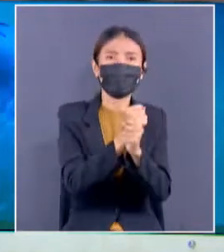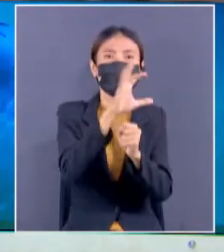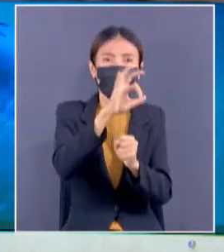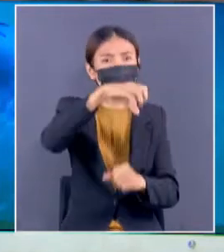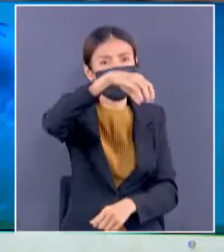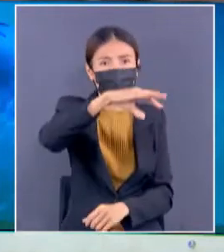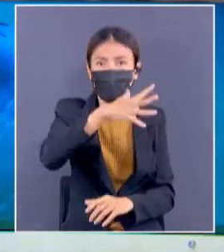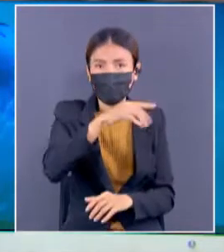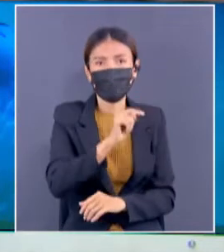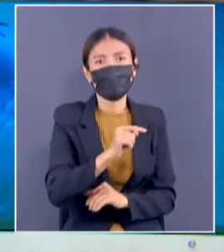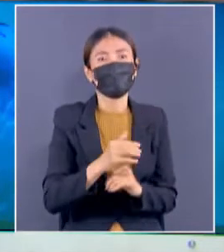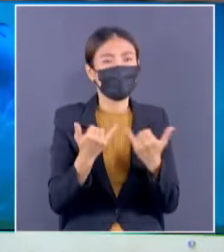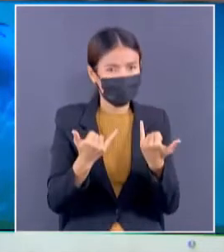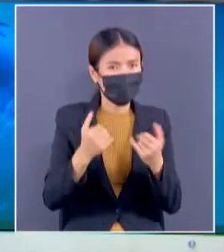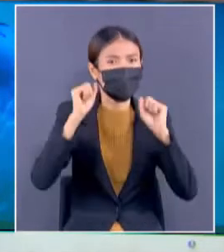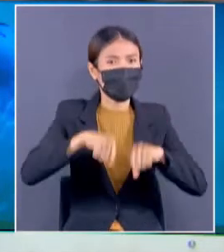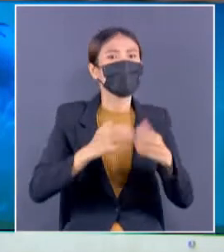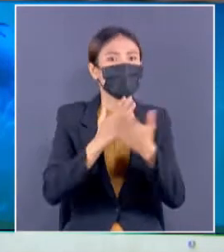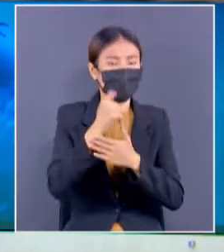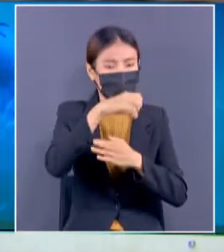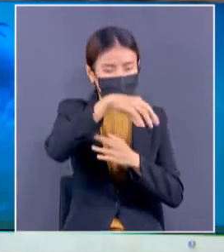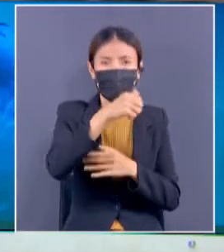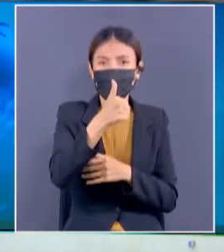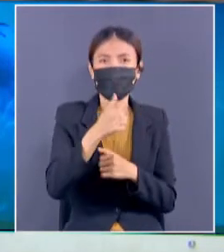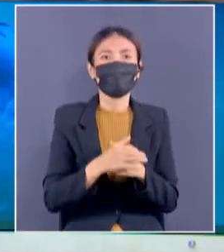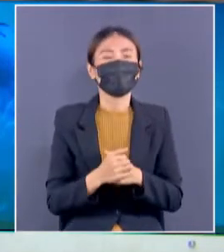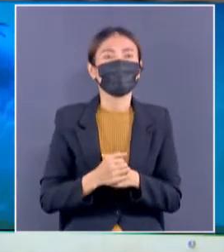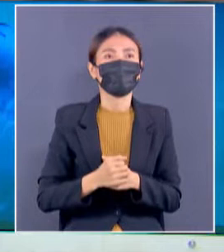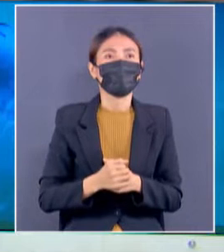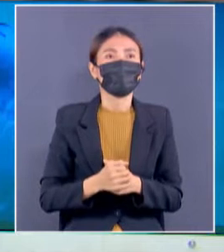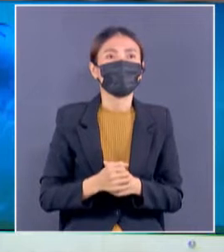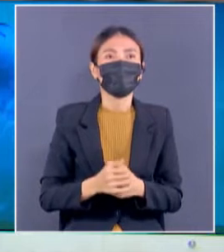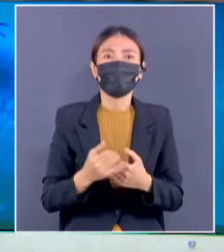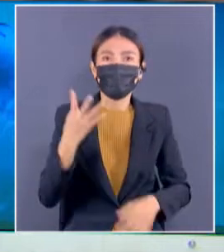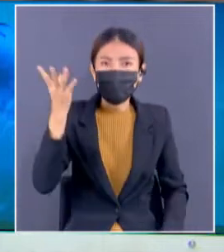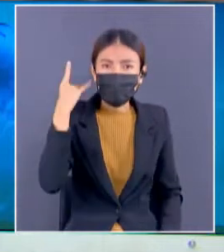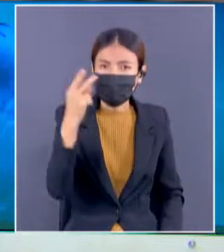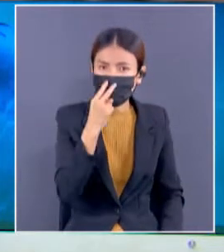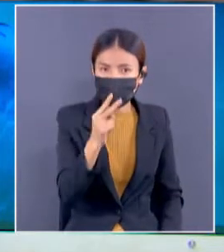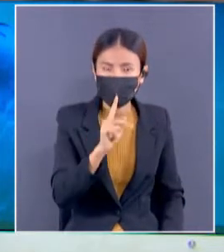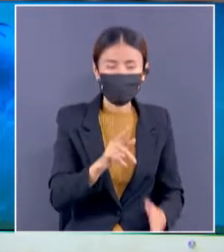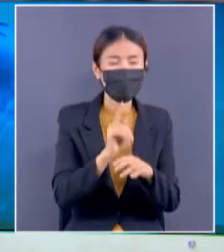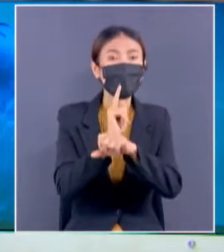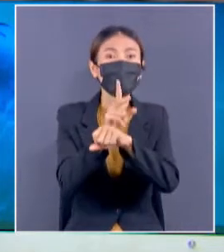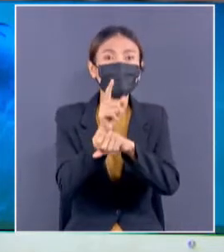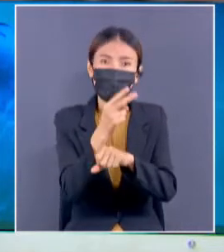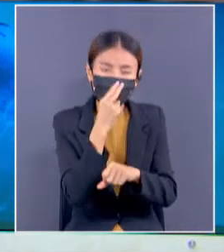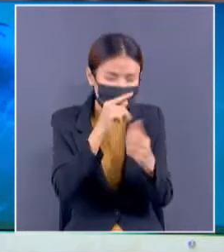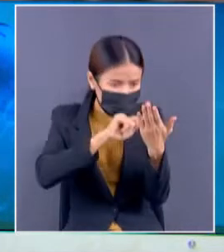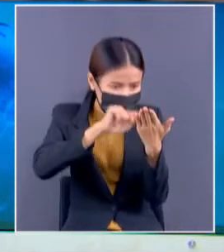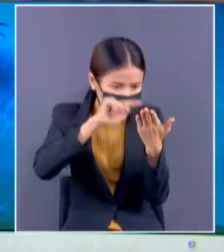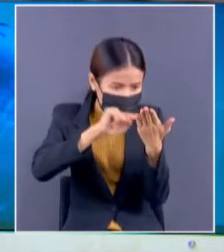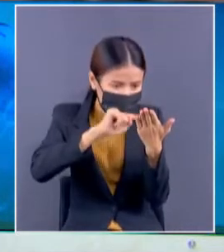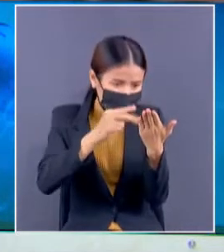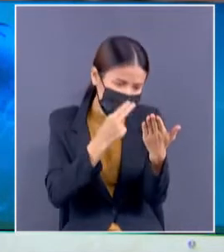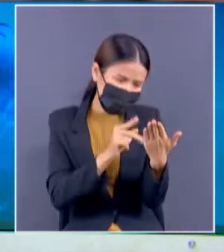่ะคุณผู้ชมครับขยับมาดูอีกเรื่องนึงเมื่อวานนี้ผมก็ตามไล่ดูนะว่าในโลกออนไลน์เขาแสดงความคิดความเห็นกันอย่างไรเพราะว่าเห็นข่าวตอนแรก